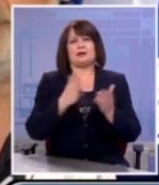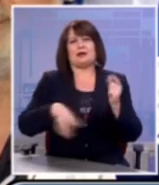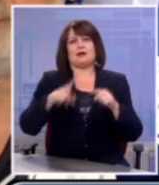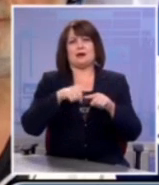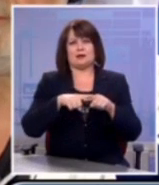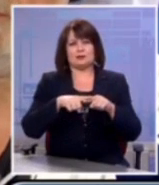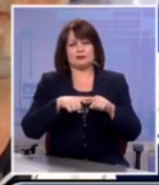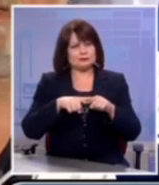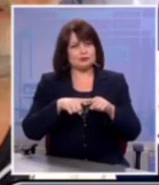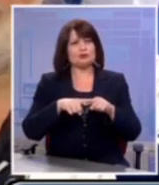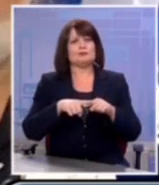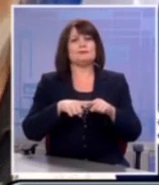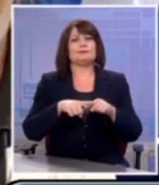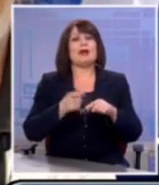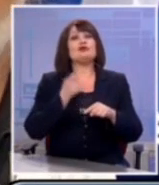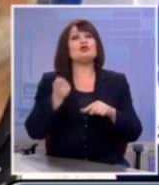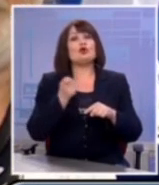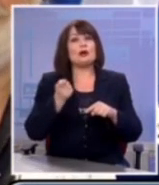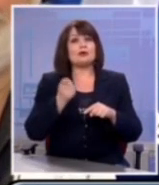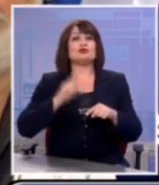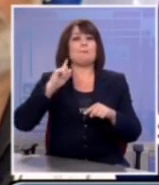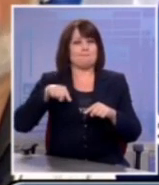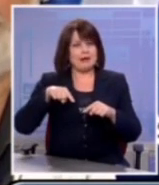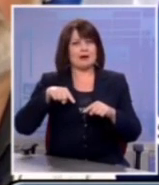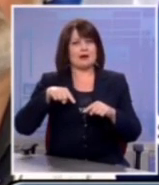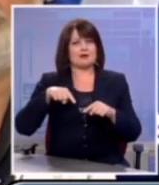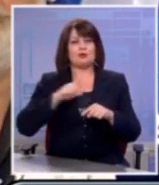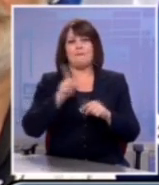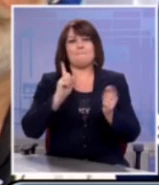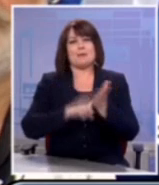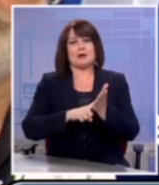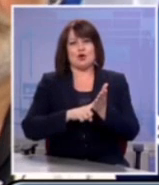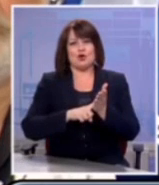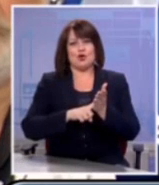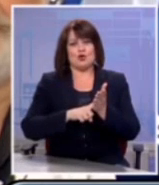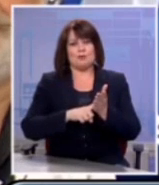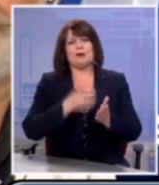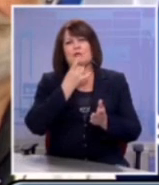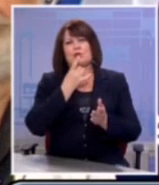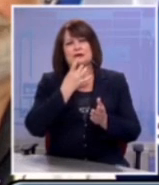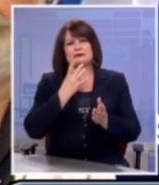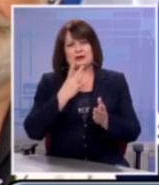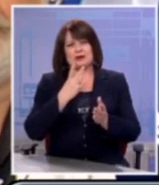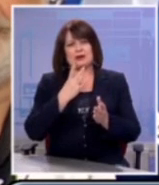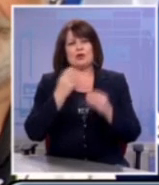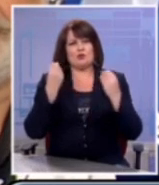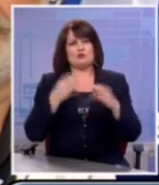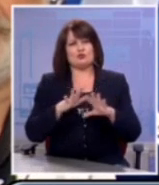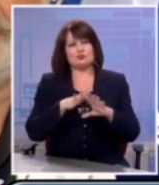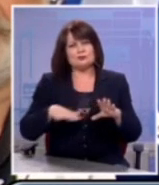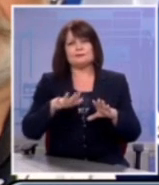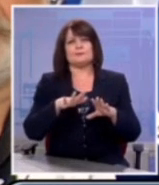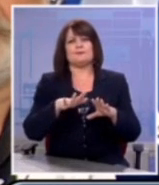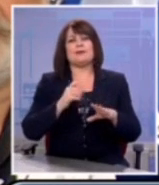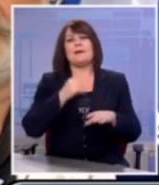και του ελληνικού πληθυσμού είναι παράνομο, μη νόμιμο, απεχθές, επονίδιστο